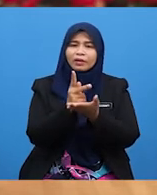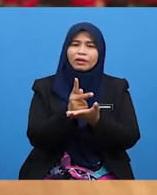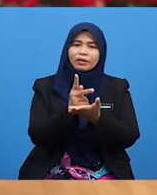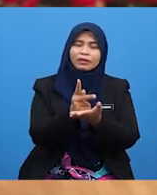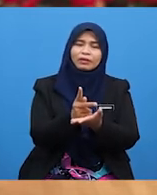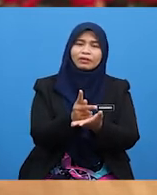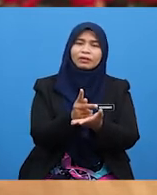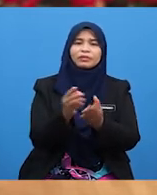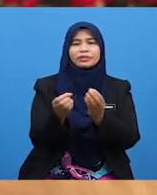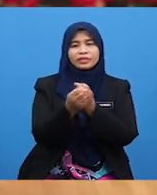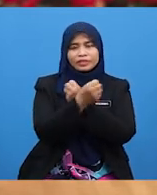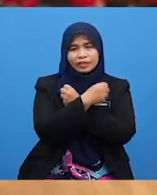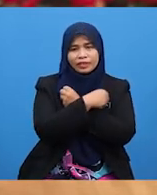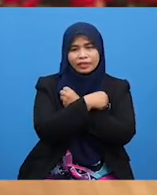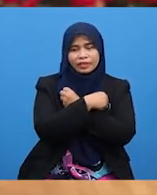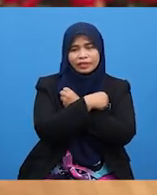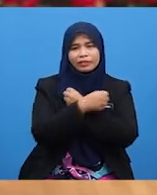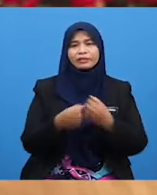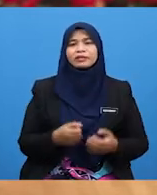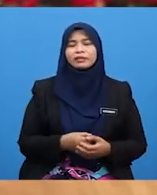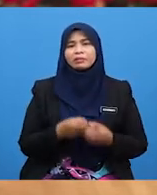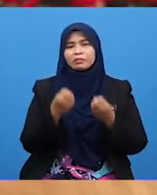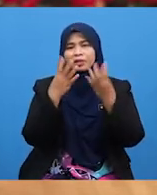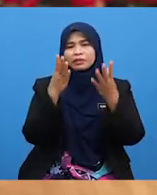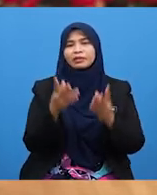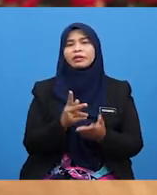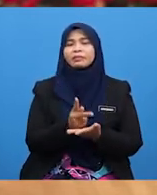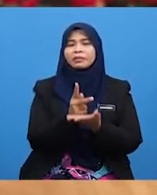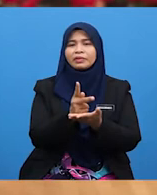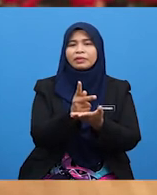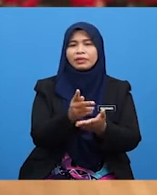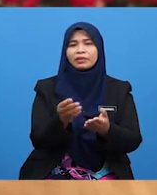sayang. Ada taruh sayang. Ataupun kita boleh letak banyak perahu